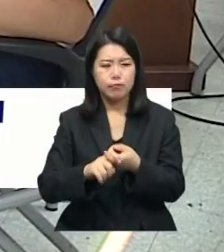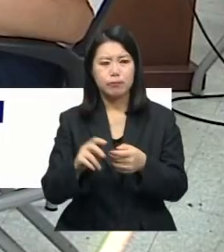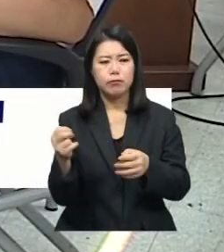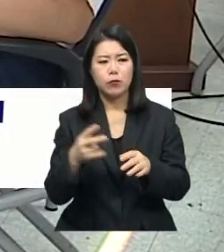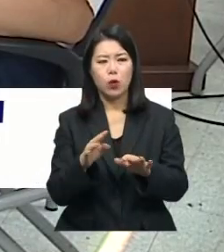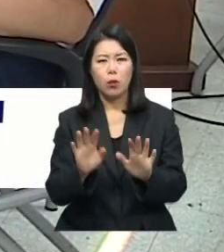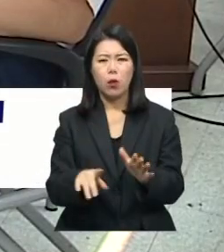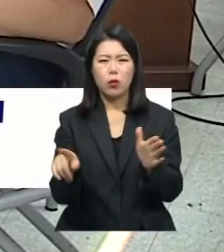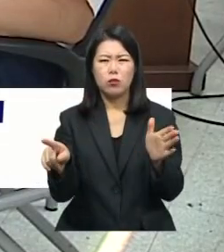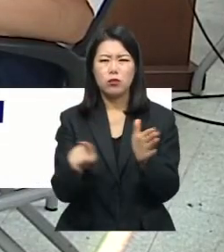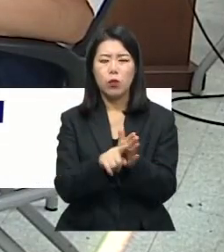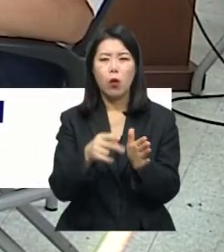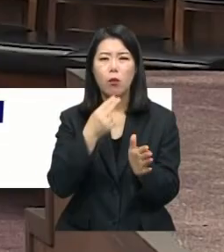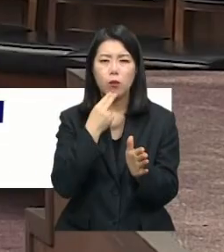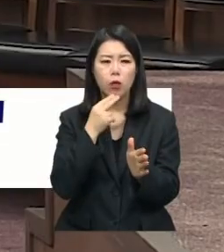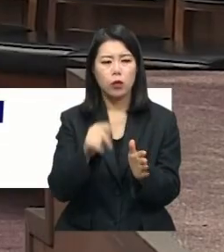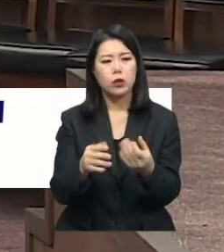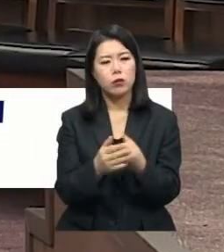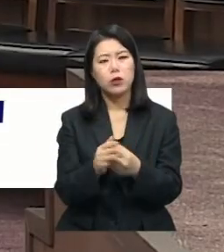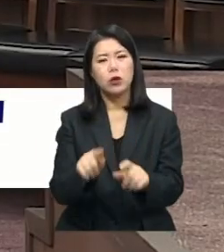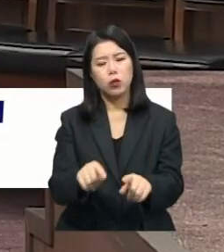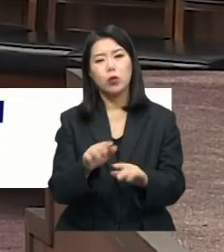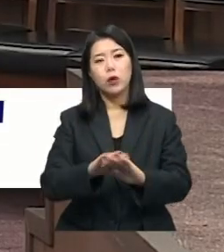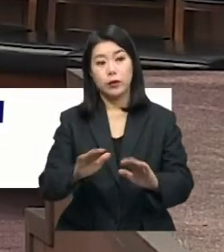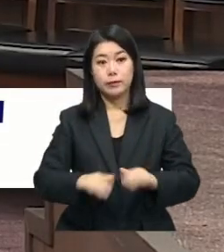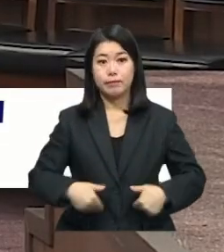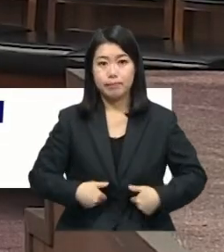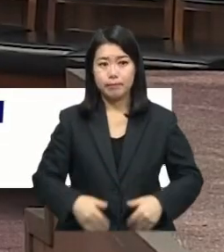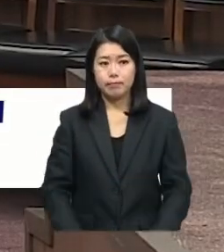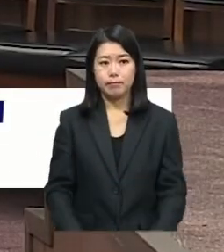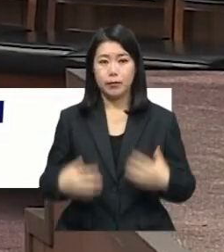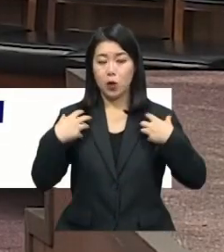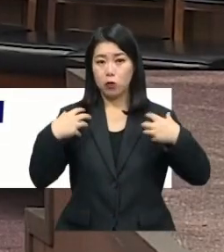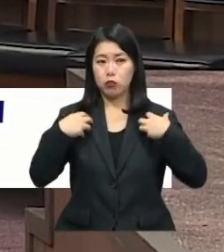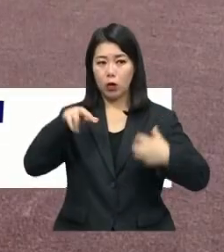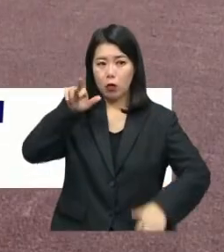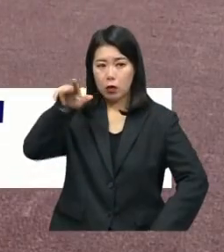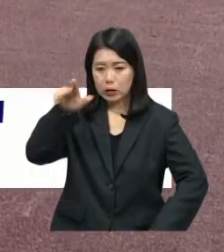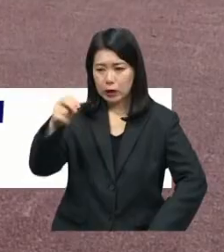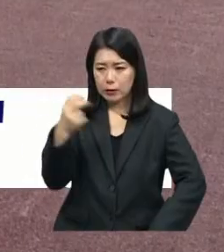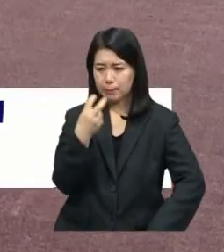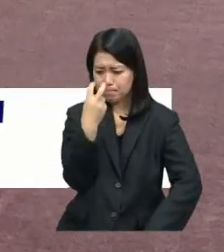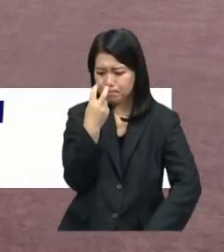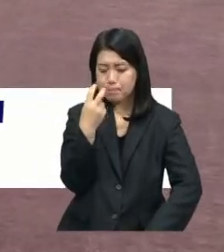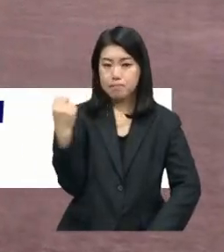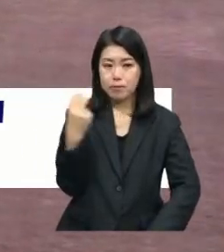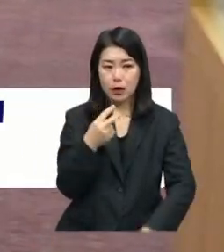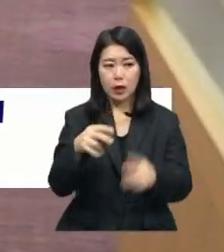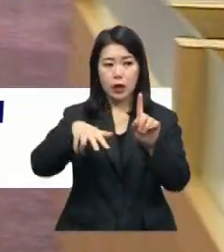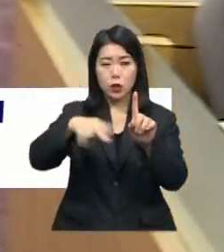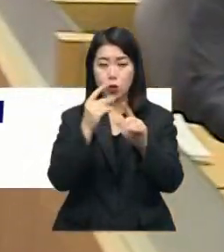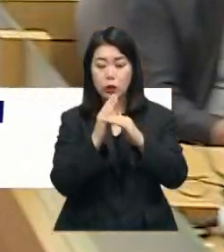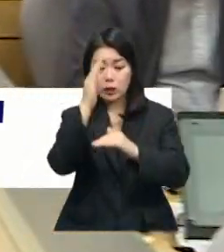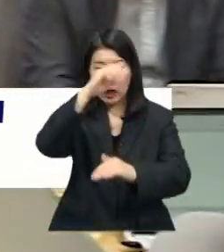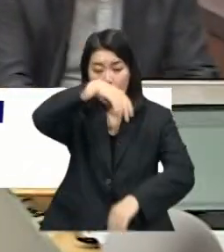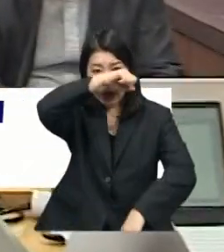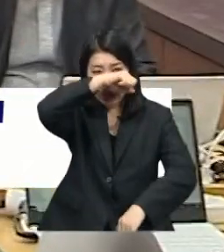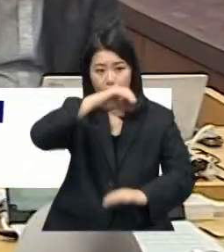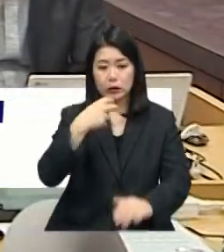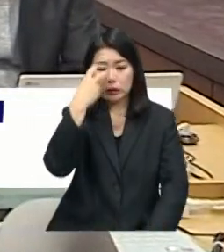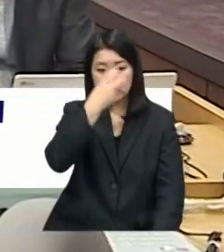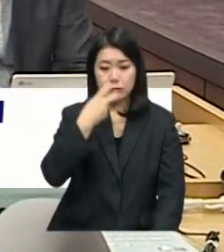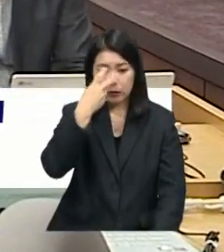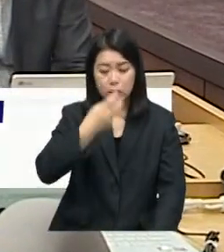여론도 넘어야 할 숙제입니다. 집행부 견제와 감시는 물론 1조 원이 넘는 예산을